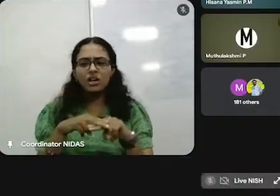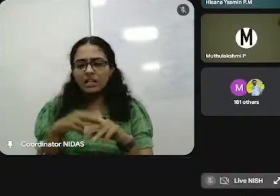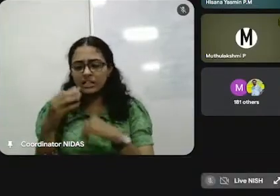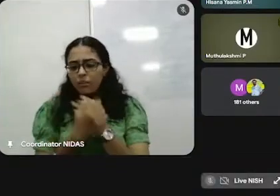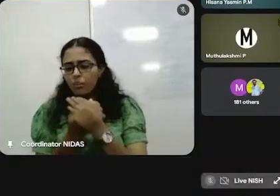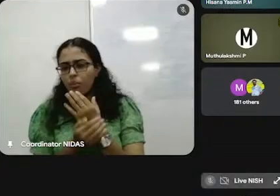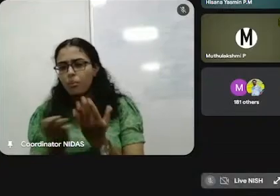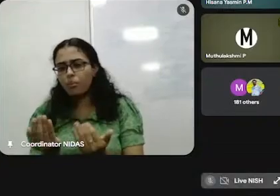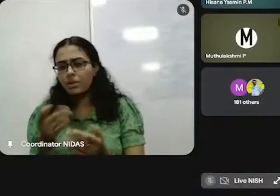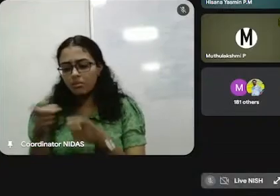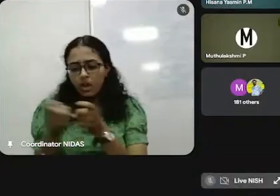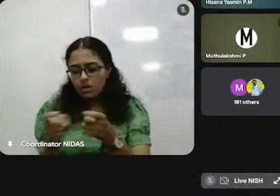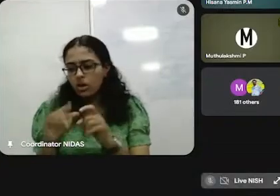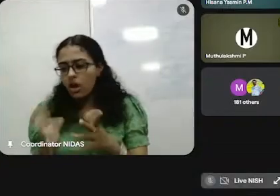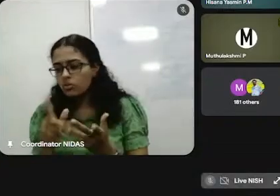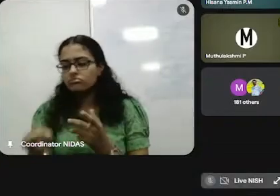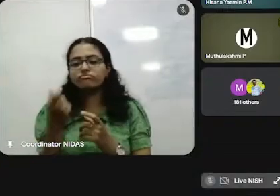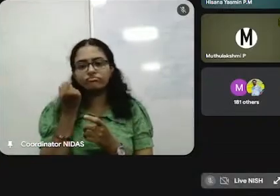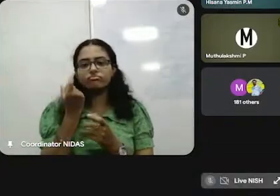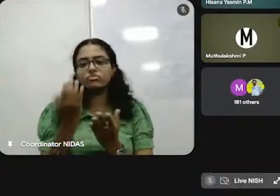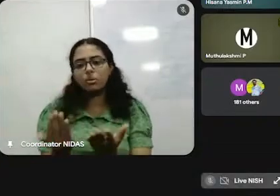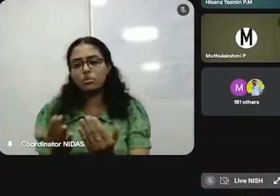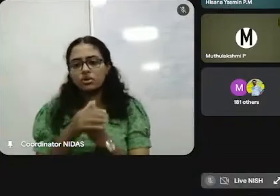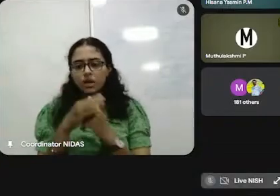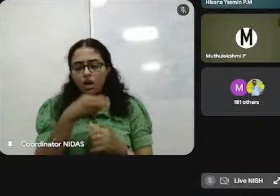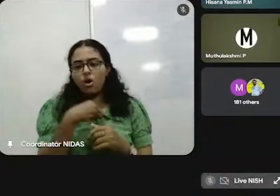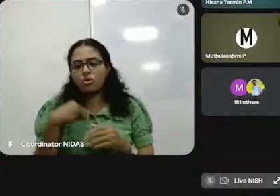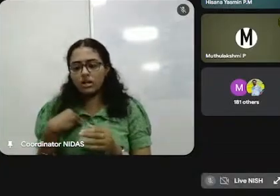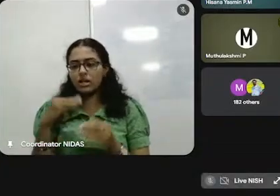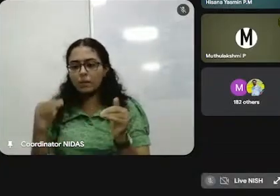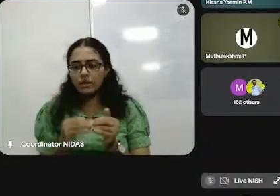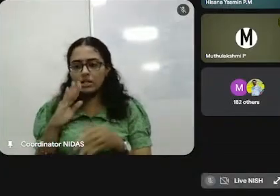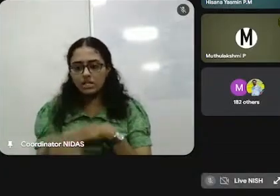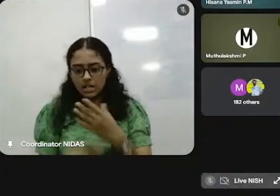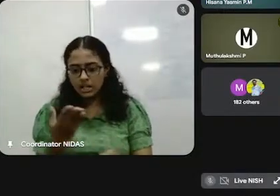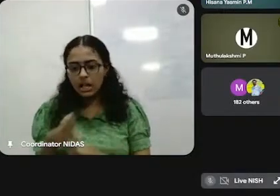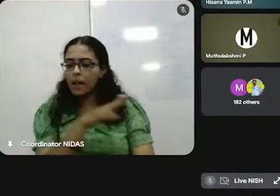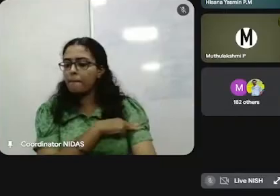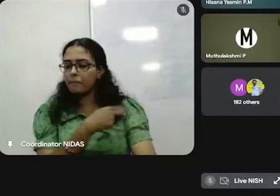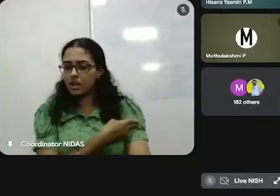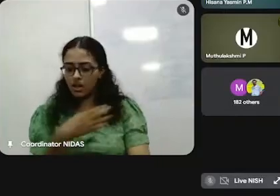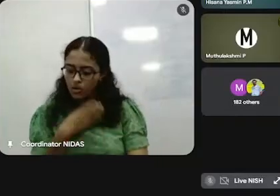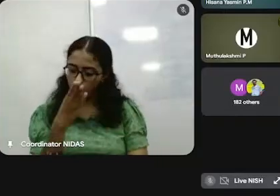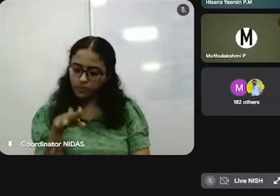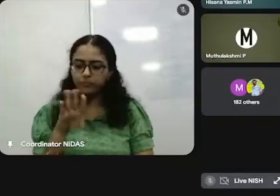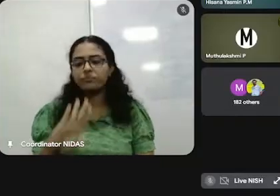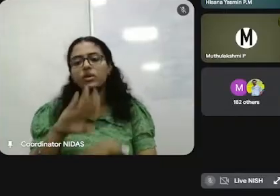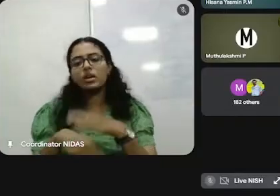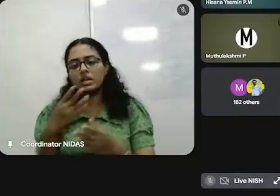ട്രീറ്റ്മെന്റ് എടുത്താൽ അത് പെയിൻ മാനേജ് ചെയ്യാനായിട്ട് നമുക്ക് പറ്റണമെന്നില്ലായിരിക്കാം. അപ്പൊ ഡോക്ടർ പറഞ്ഞിട്ട് അതിന് എന്തെങ്കിലും മെഡിക്കൽ കണ്ടീഷൻ ഉണ്ടെങ്കിൽ അതിനനുസരിച്ച് ട്രീറ്റ്